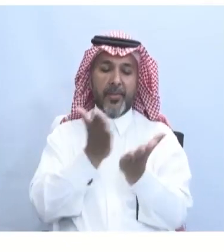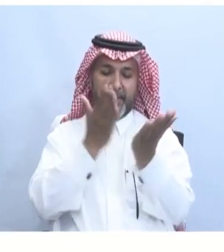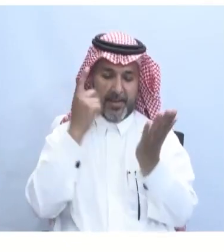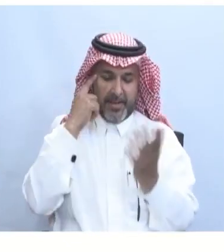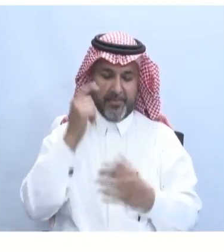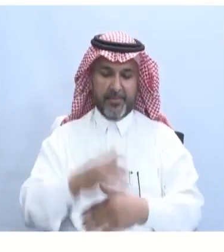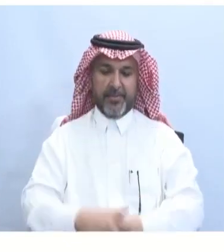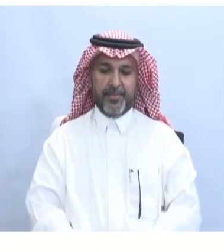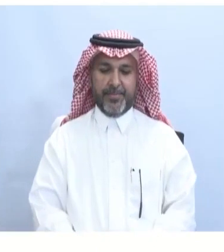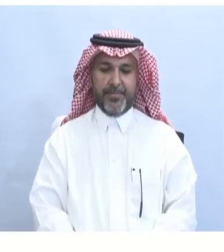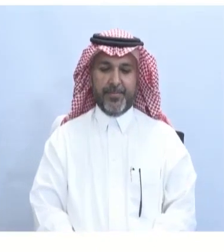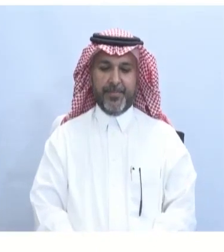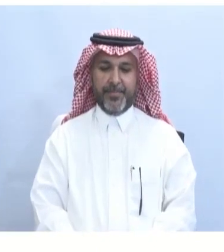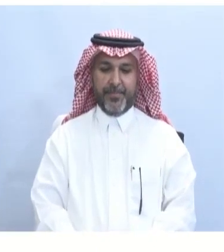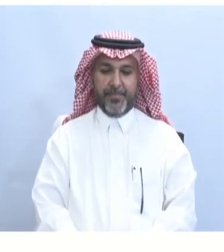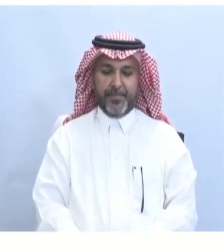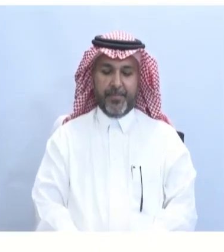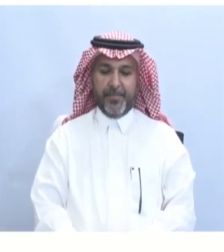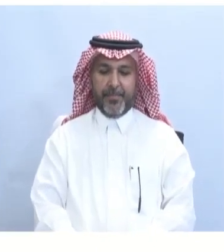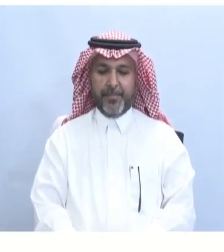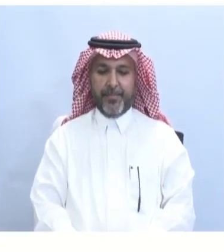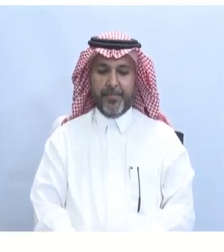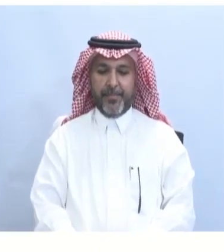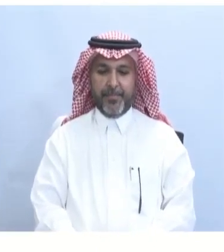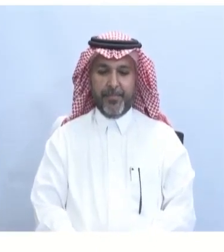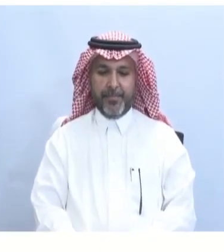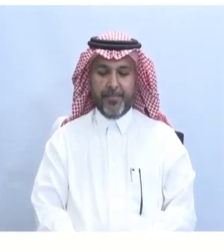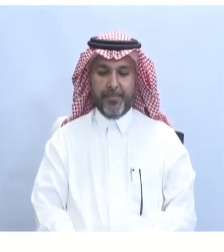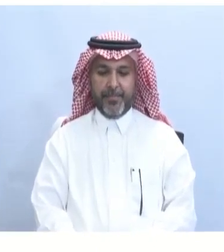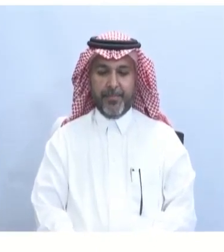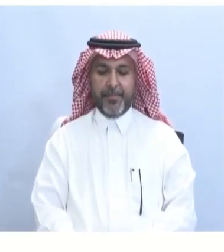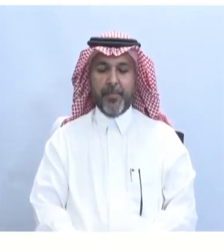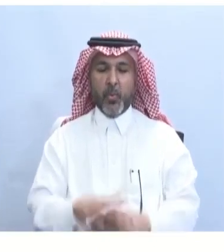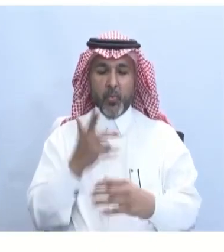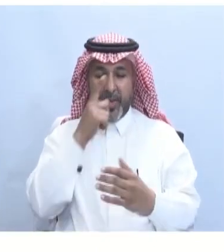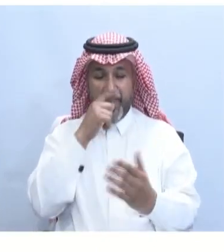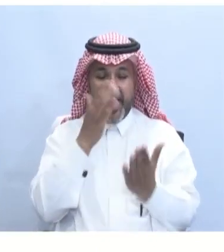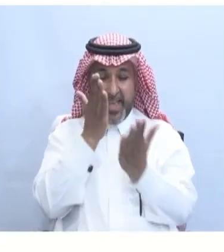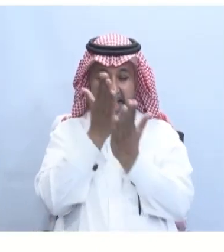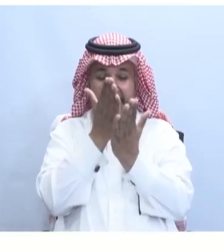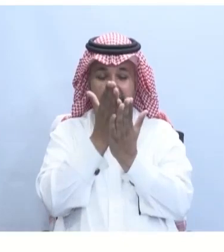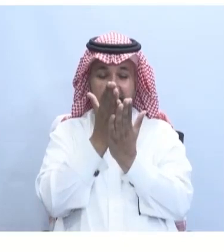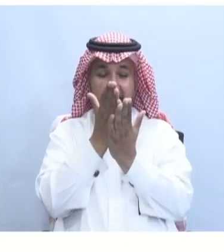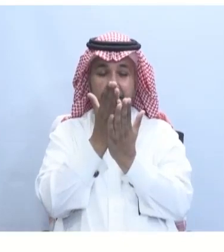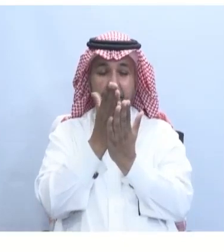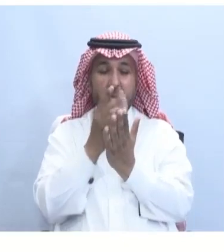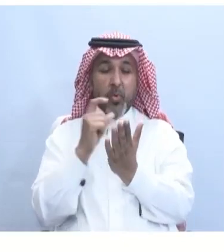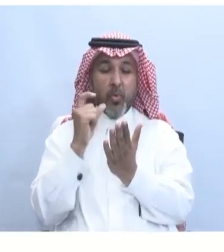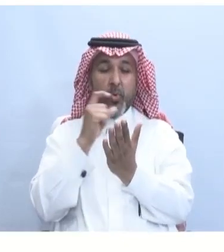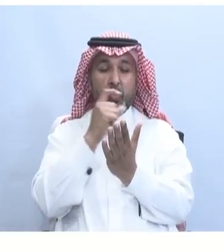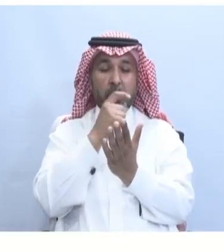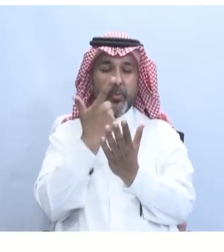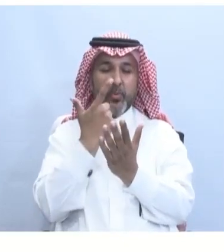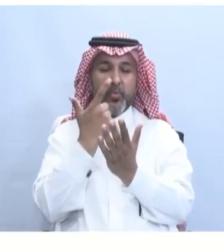هي اساسها ماذا احسنتم الاسلام واللغه العربيه اذا عندما نقول حضاره